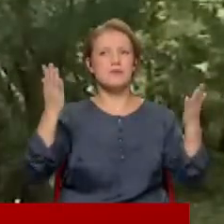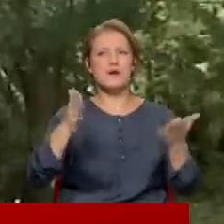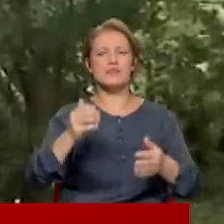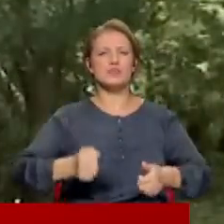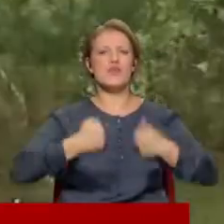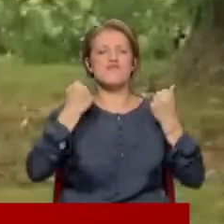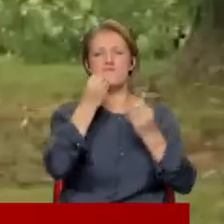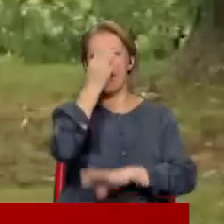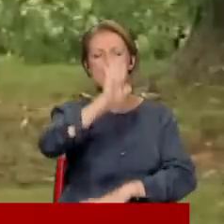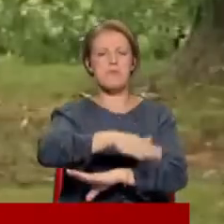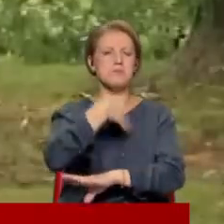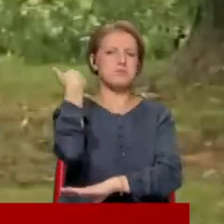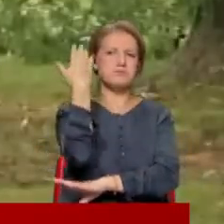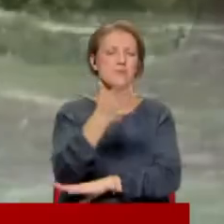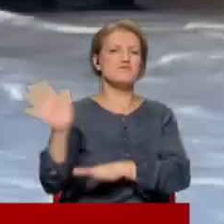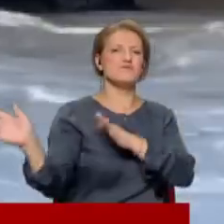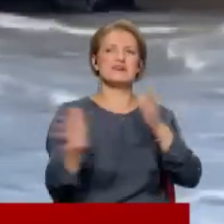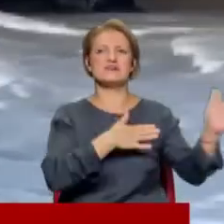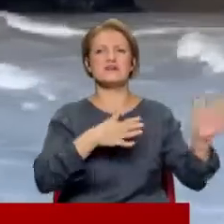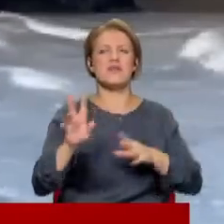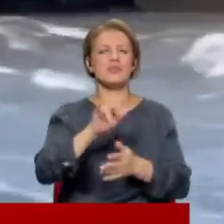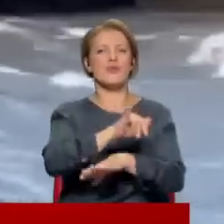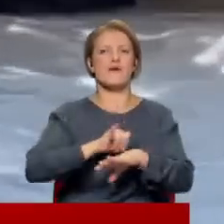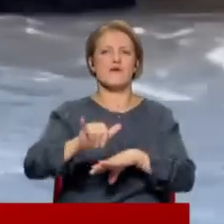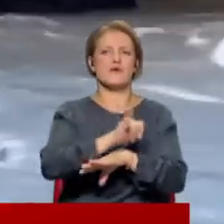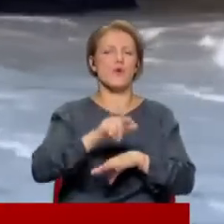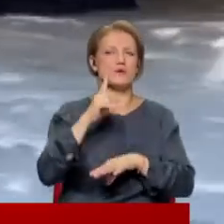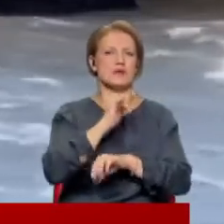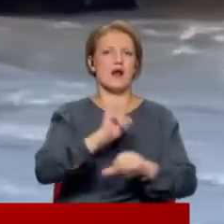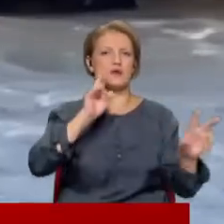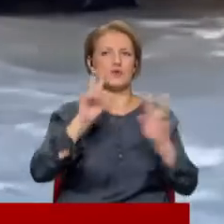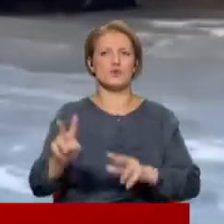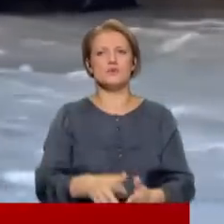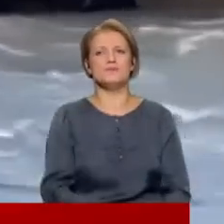dev ağaçların yerlerinden söküldüğü fırtınadan New York'ta etkilendi.